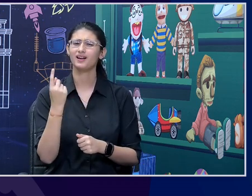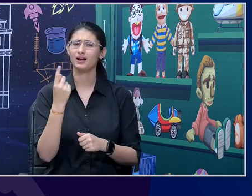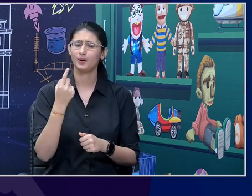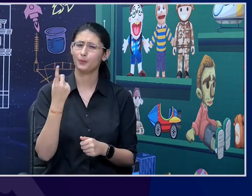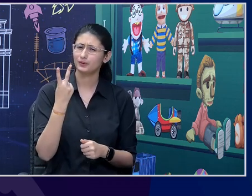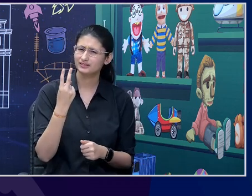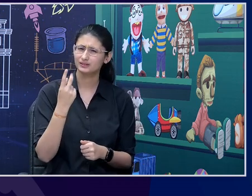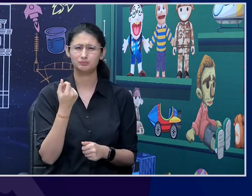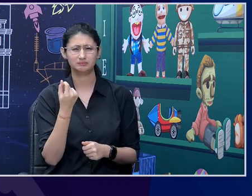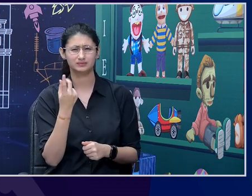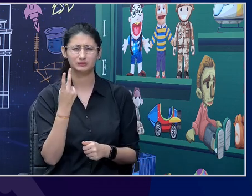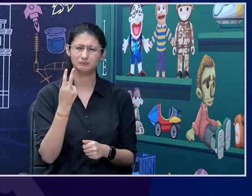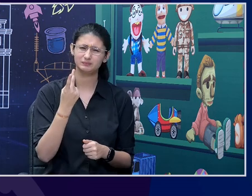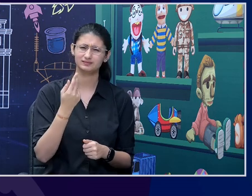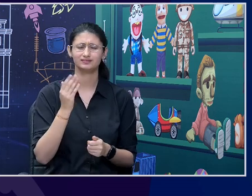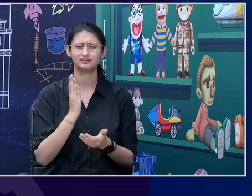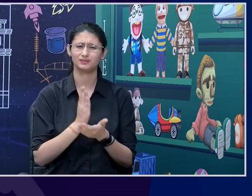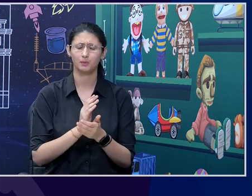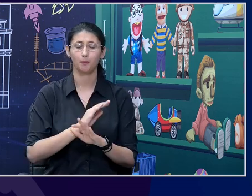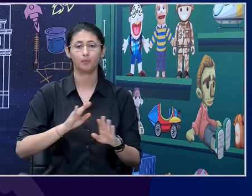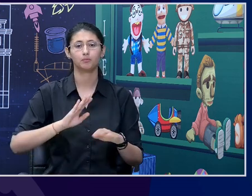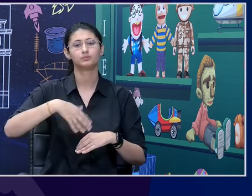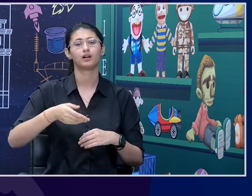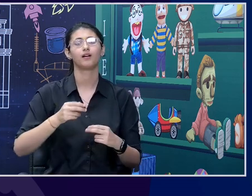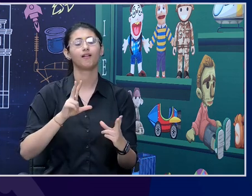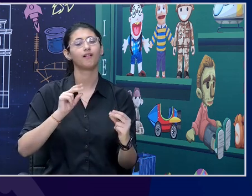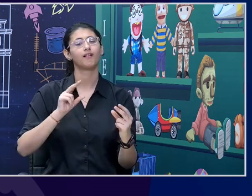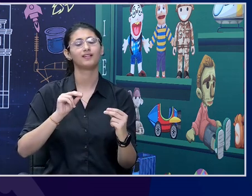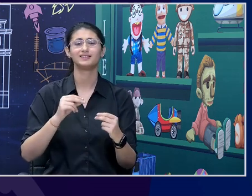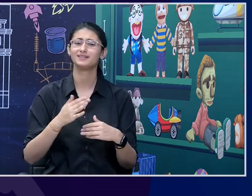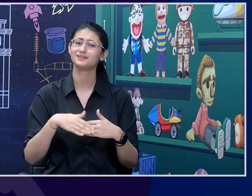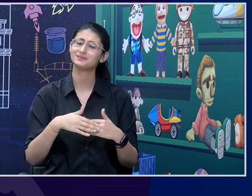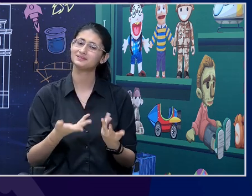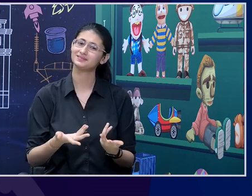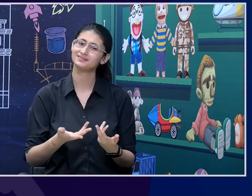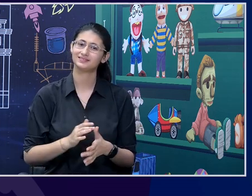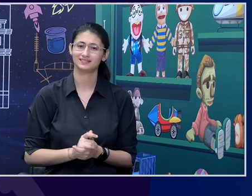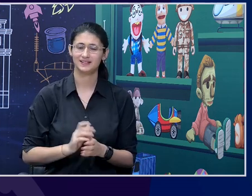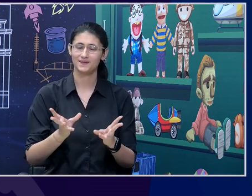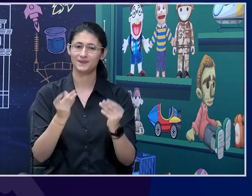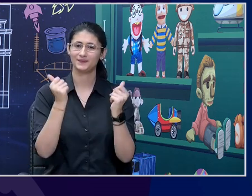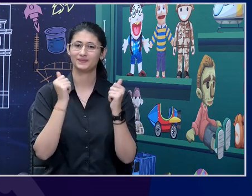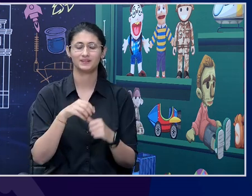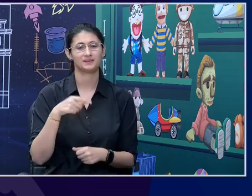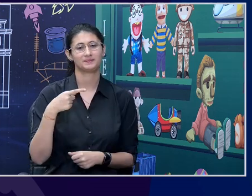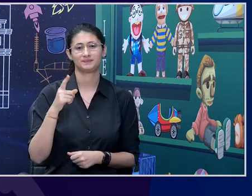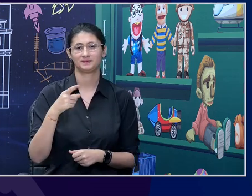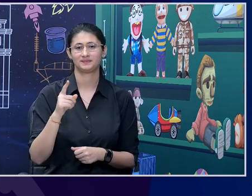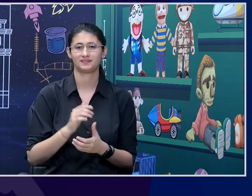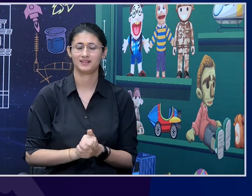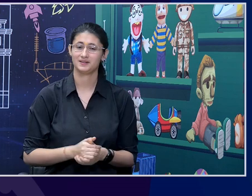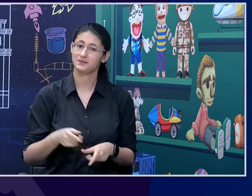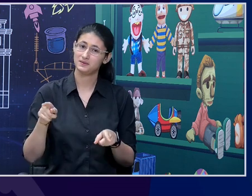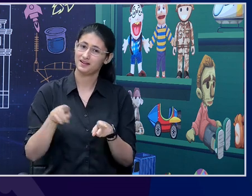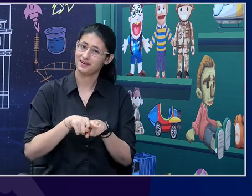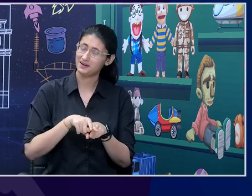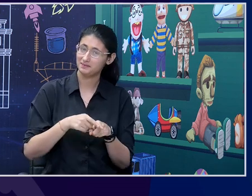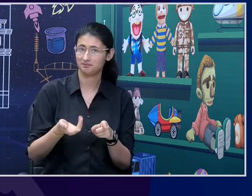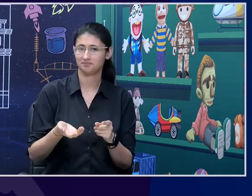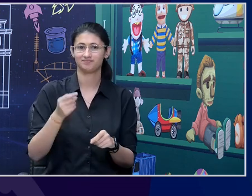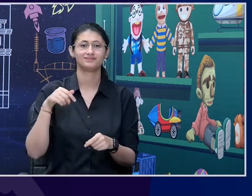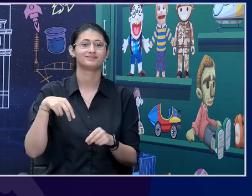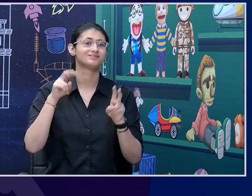कक्षा में एक में की जो झगड़ा ज्यादा दिनों तक चलता ही नहीं है कुछ समय के लिए रहता है तो ऐसा ही शायद इस कहानी में हुआ है आपको क्या